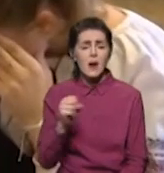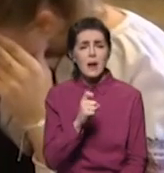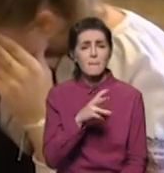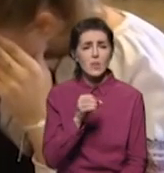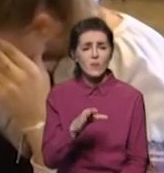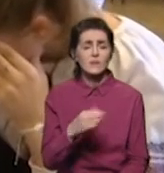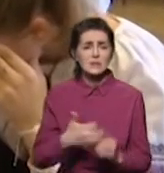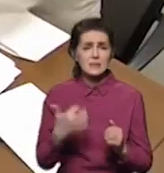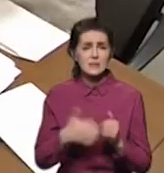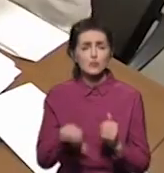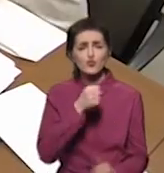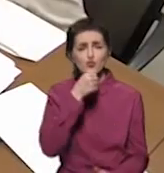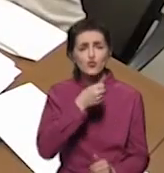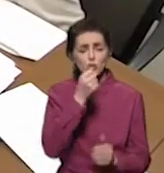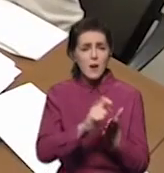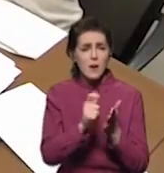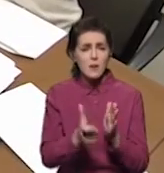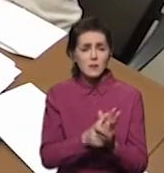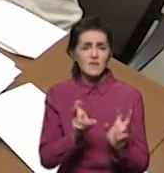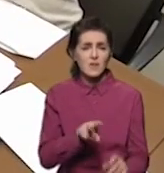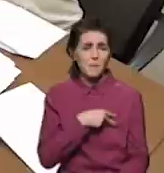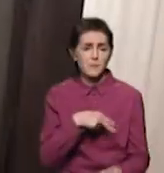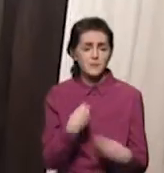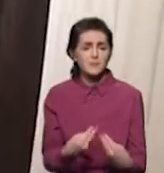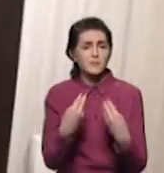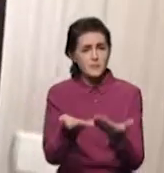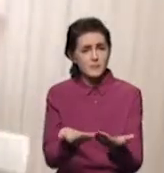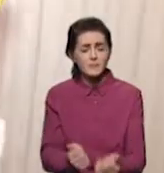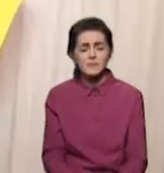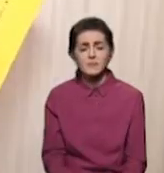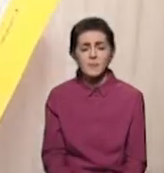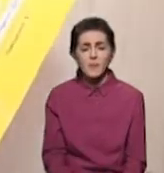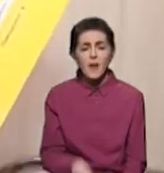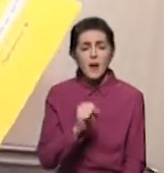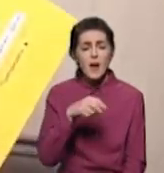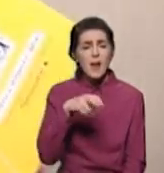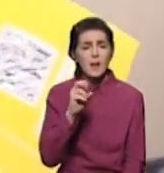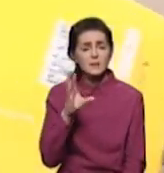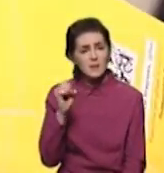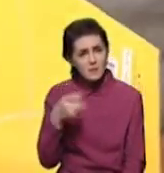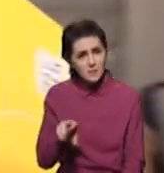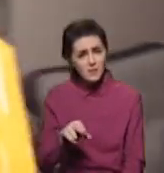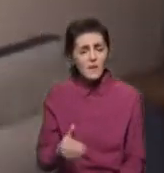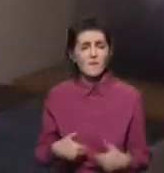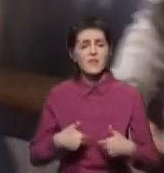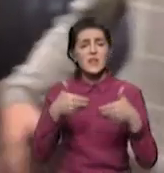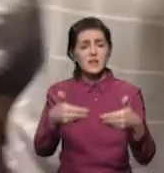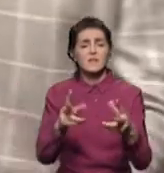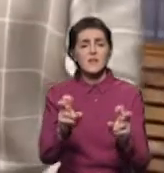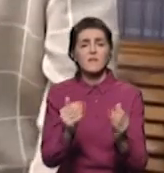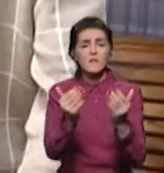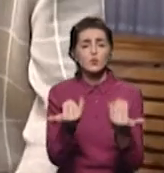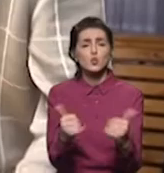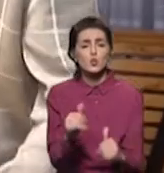старшокласників. Робота стала призовою. Олександре, вітаю. Це вам за ваше чудове